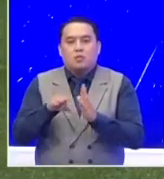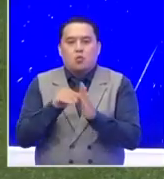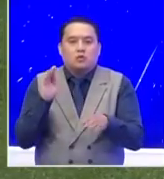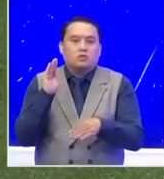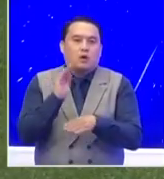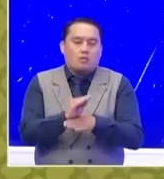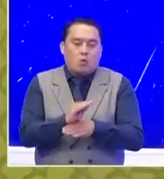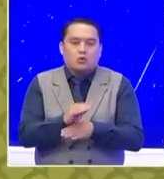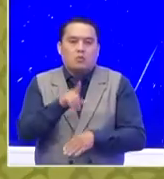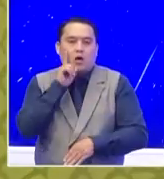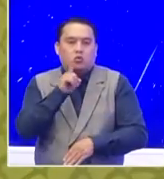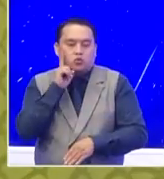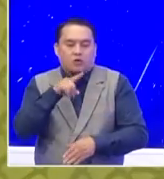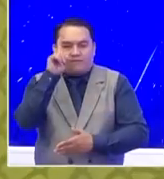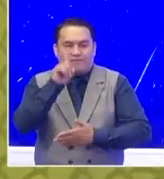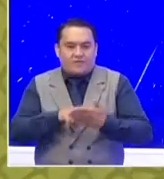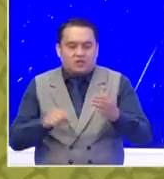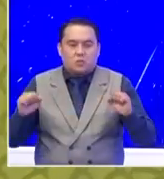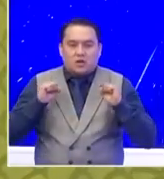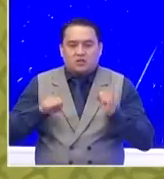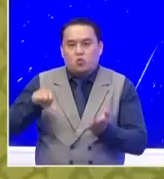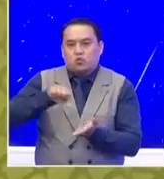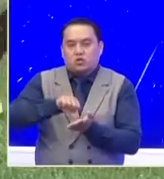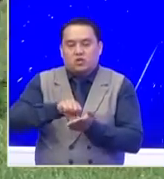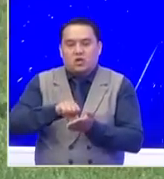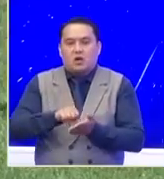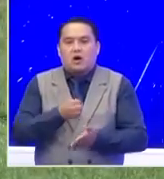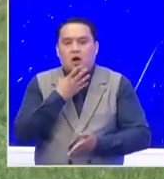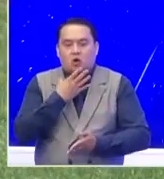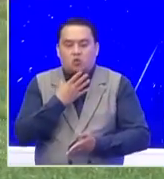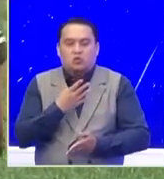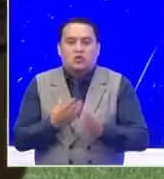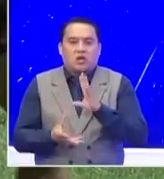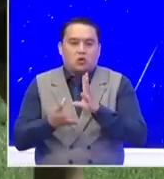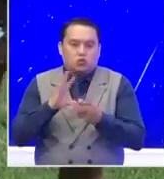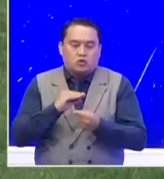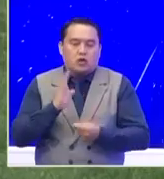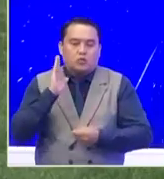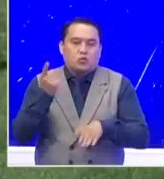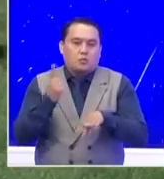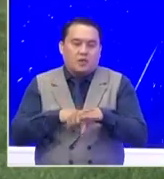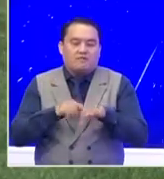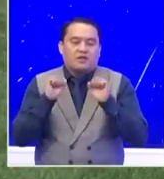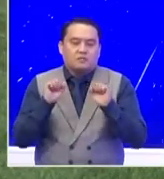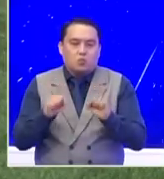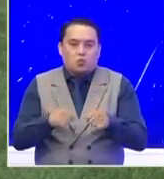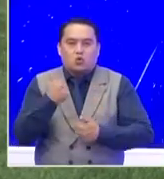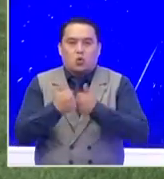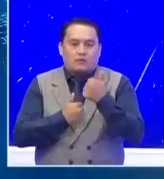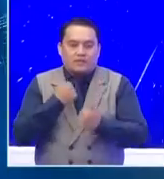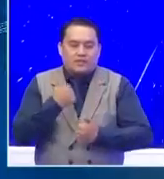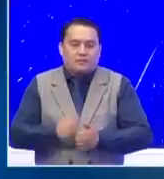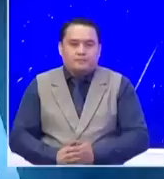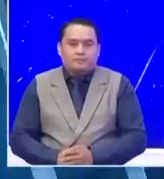пополнился молодыми, подающими большие надежды спортсменами. Специалисты делают на них хорошую ставку и рассчитывают на призовые места предстоящих крупных